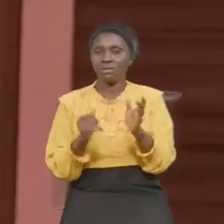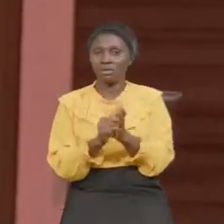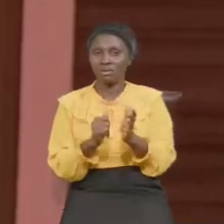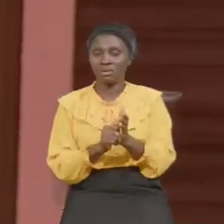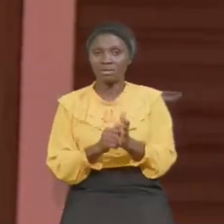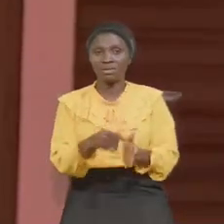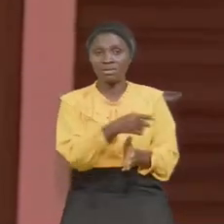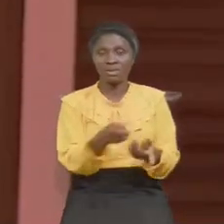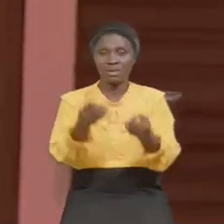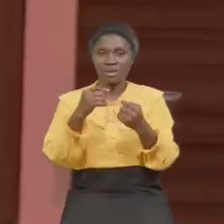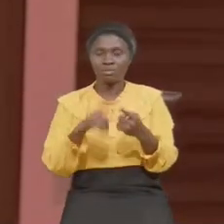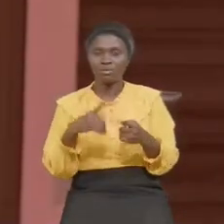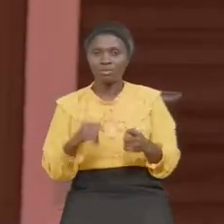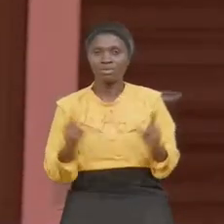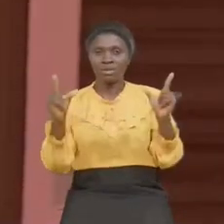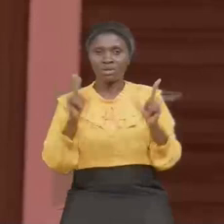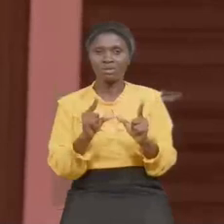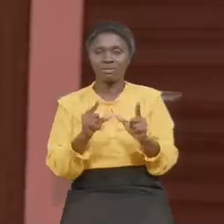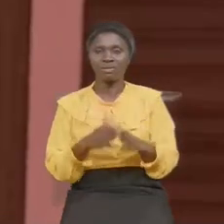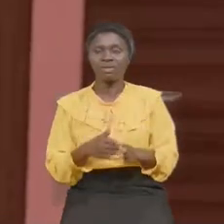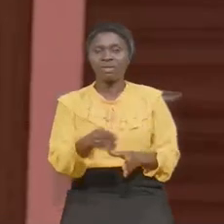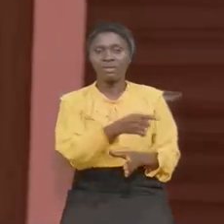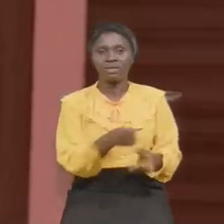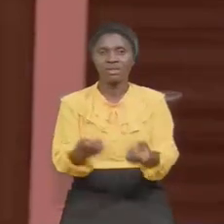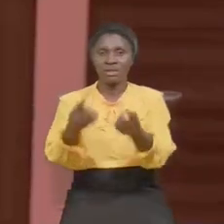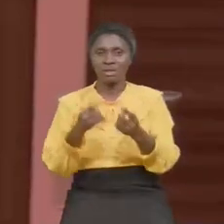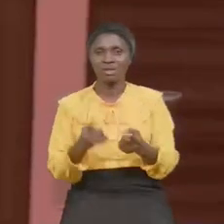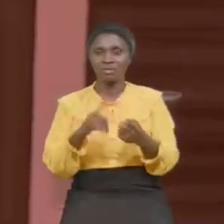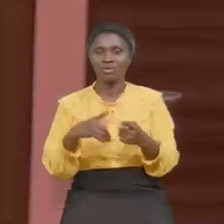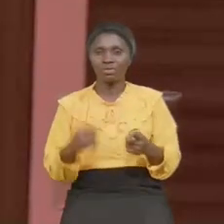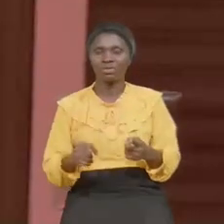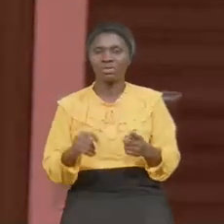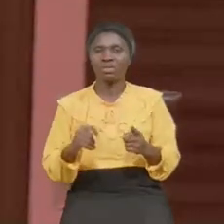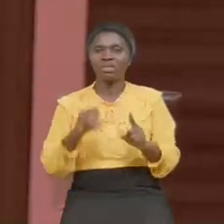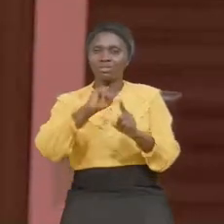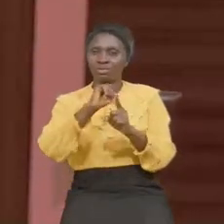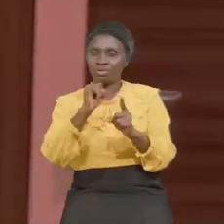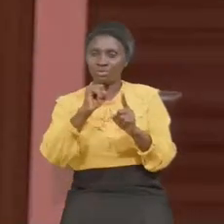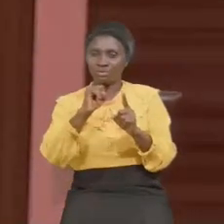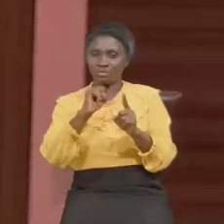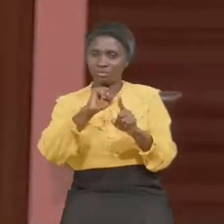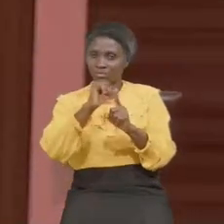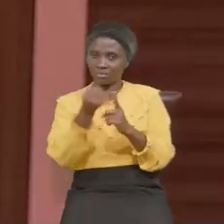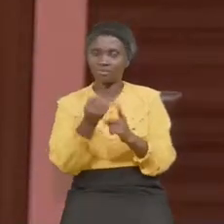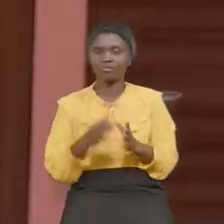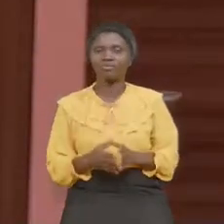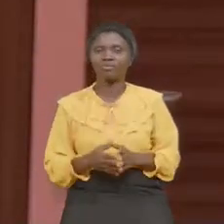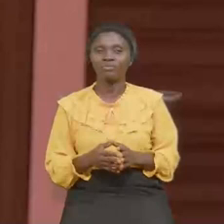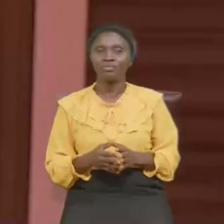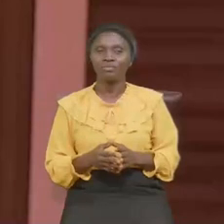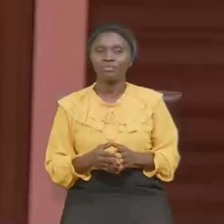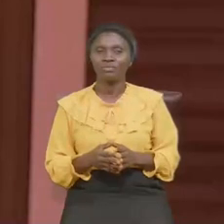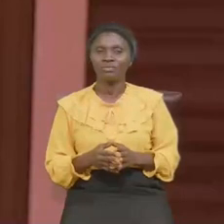état, ils sont venus dans une position, ils sont parvenus dans une situation où ils pouvaient être dignes. Verset